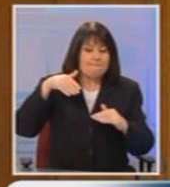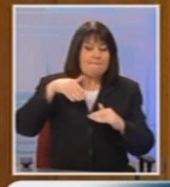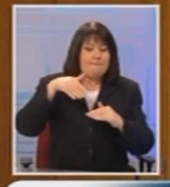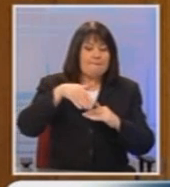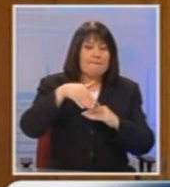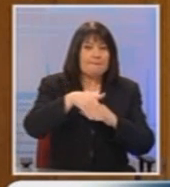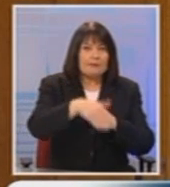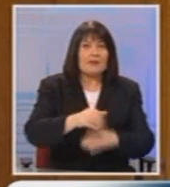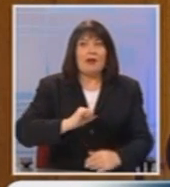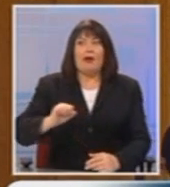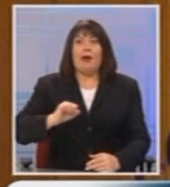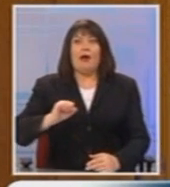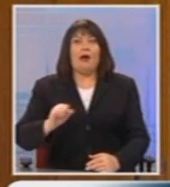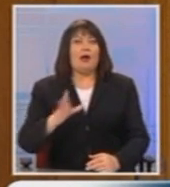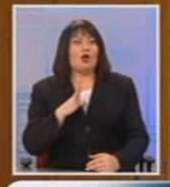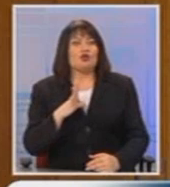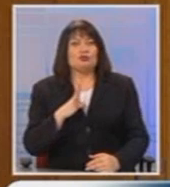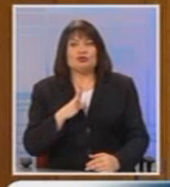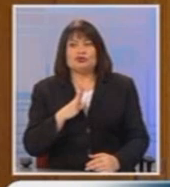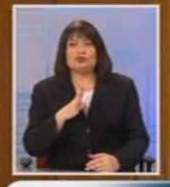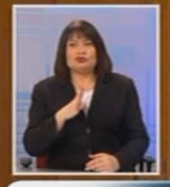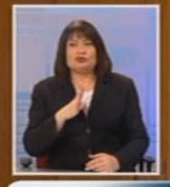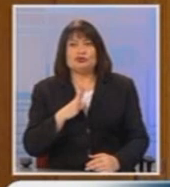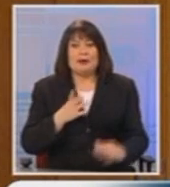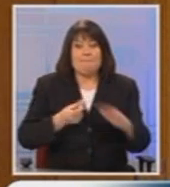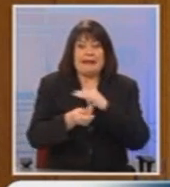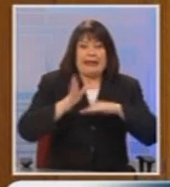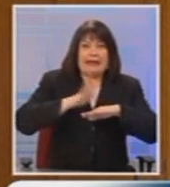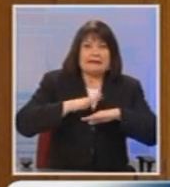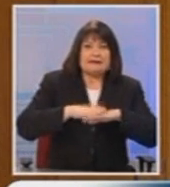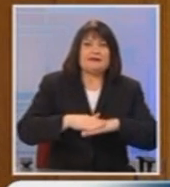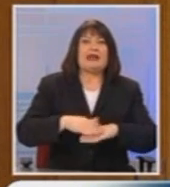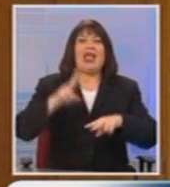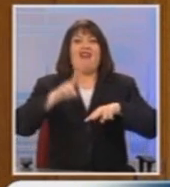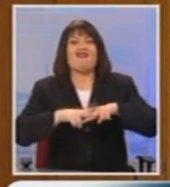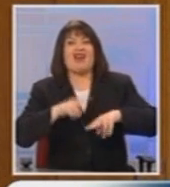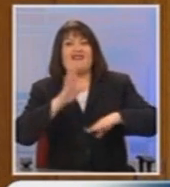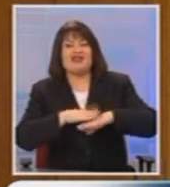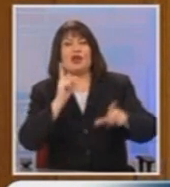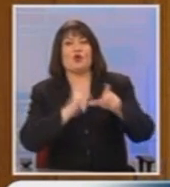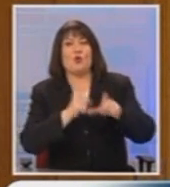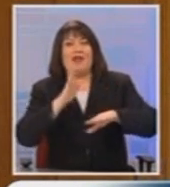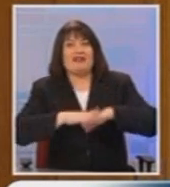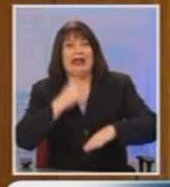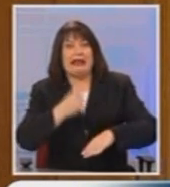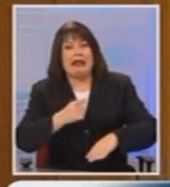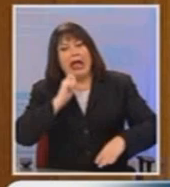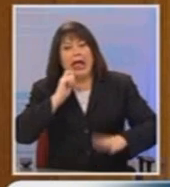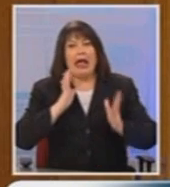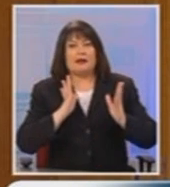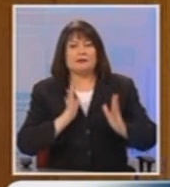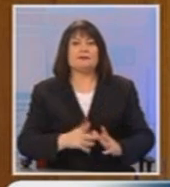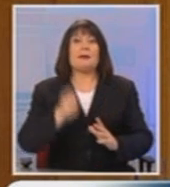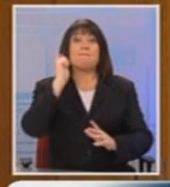Τότε κυριαρχεί ο φόβος, ο κόσμος τα βάζει, ξέρω εγώ, με τους μετανάστες, τα βάζει με τους Εβραίους, με τους κομμουνιστές. Οι